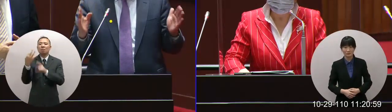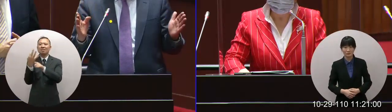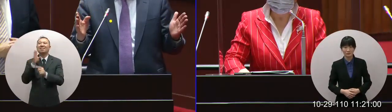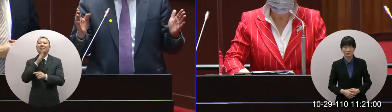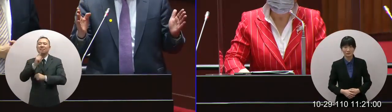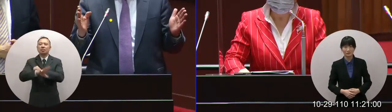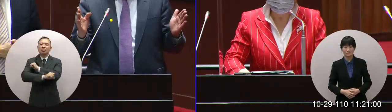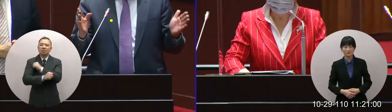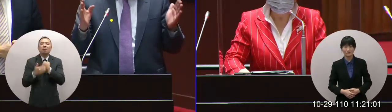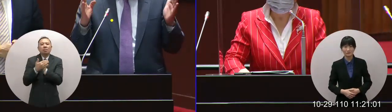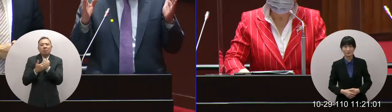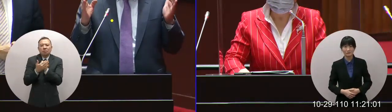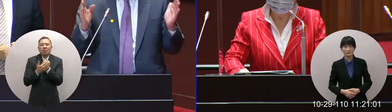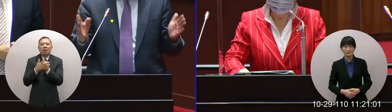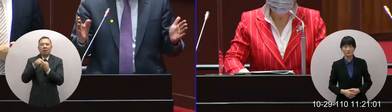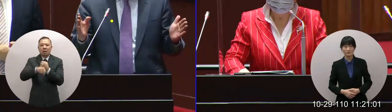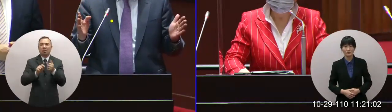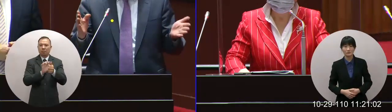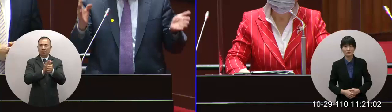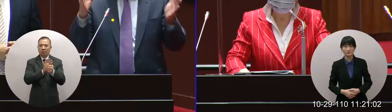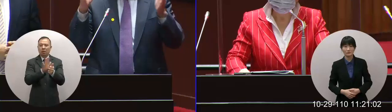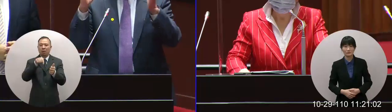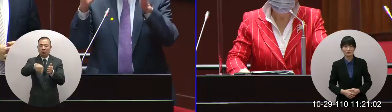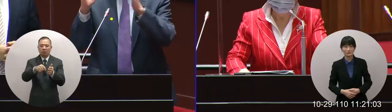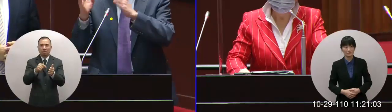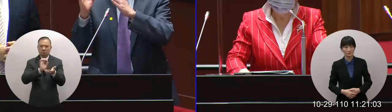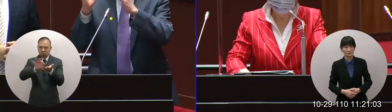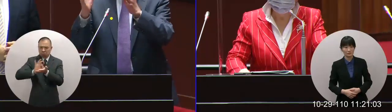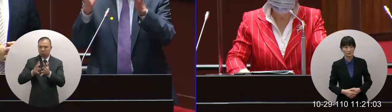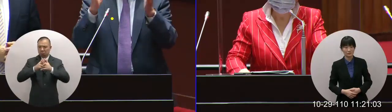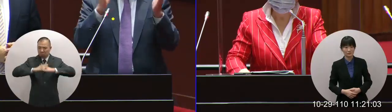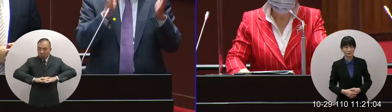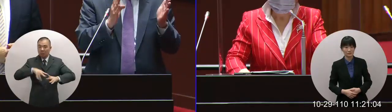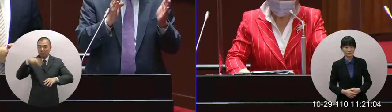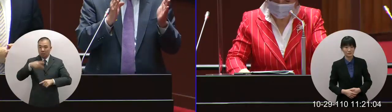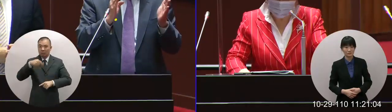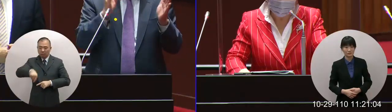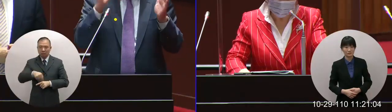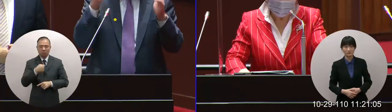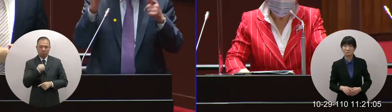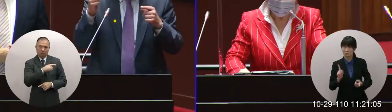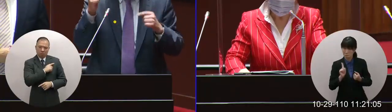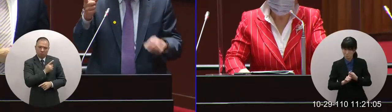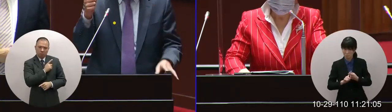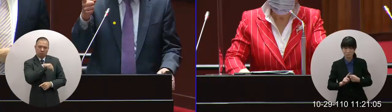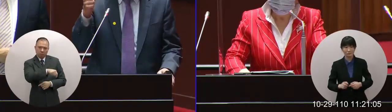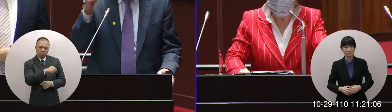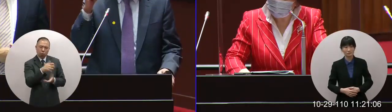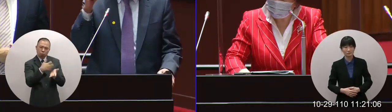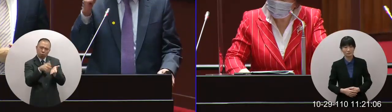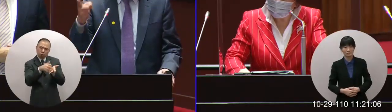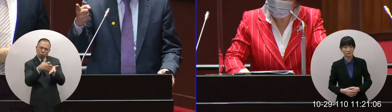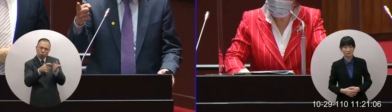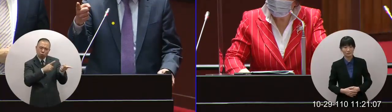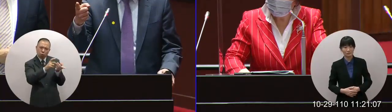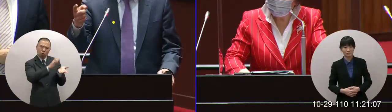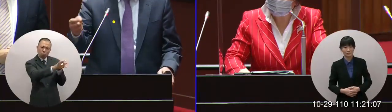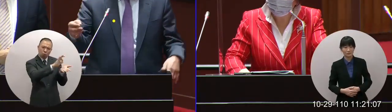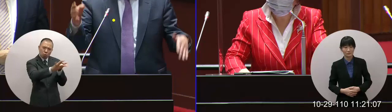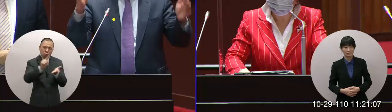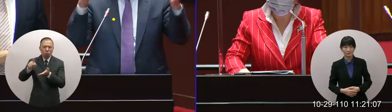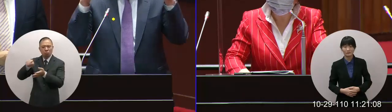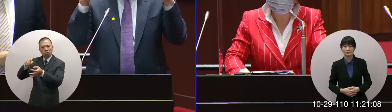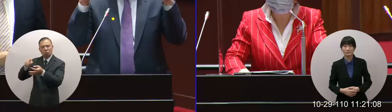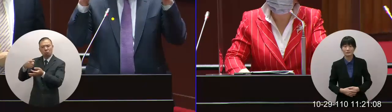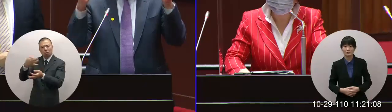障稳定，然后总额的设定是从量出为入， 对， 是量出为入为头。